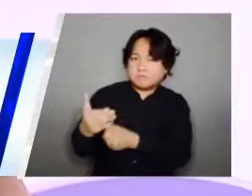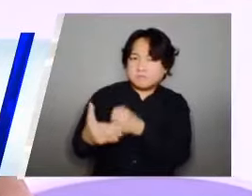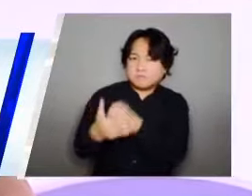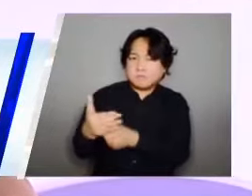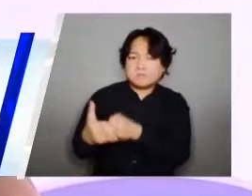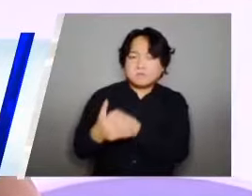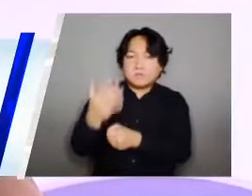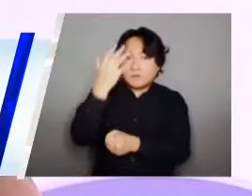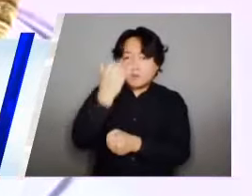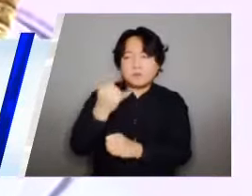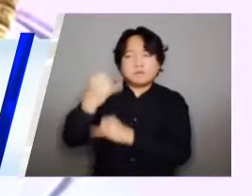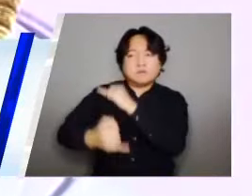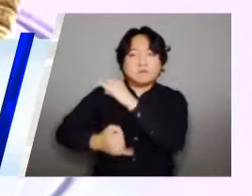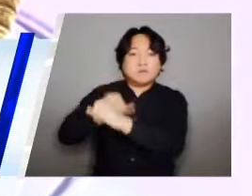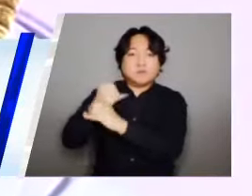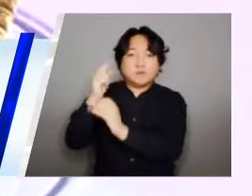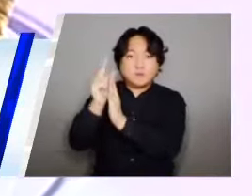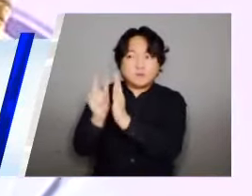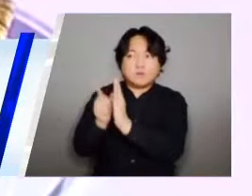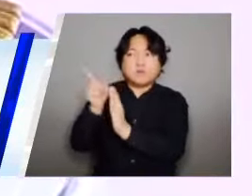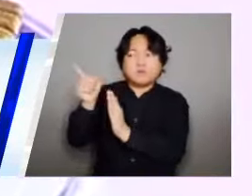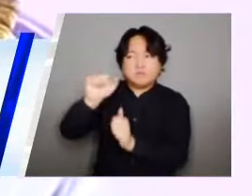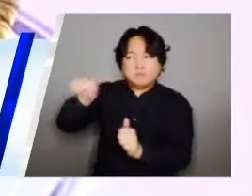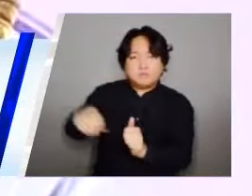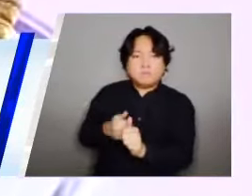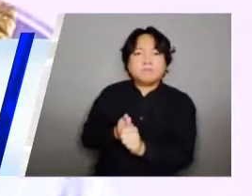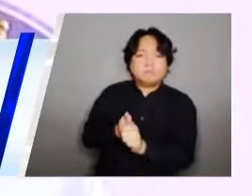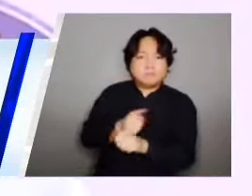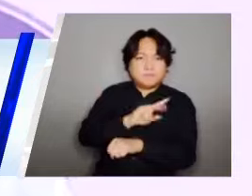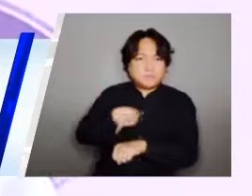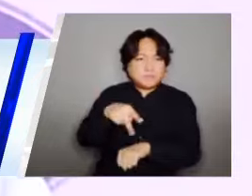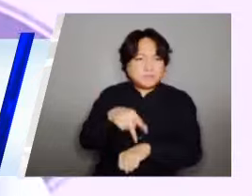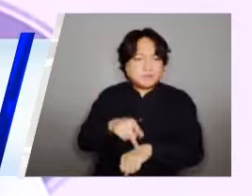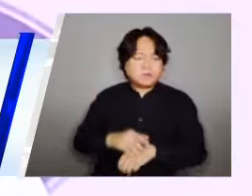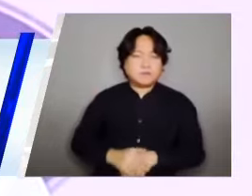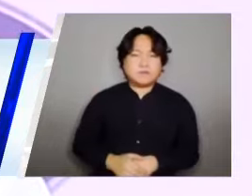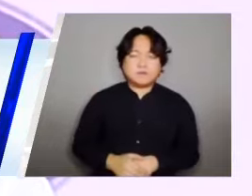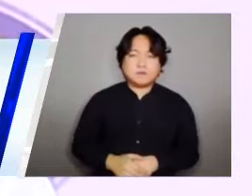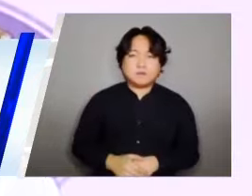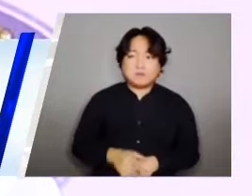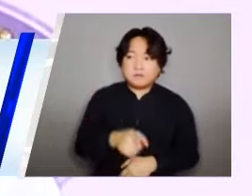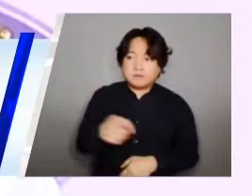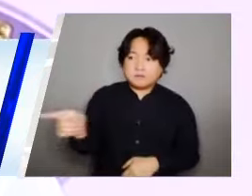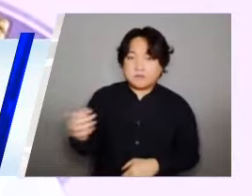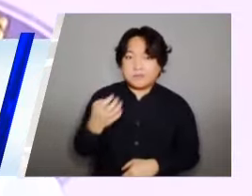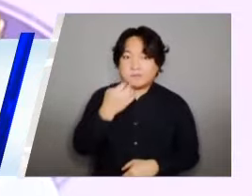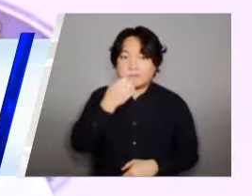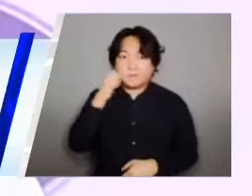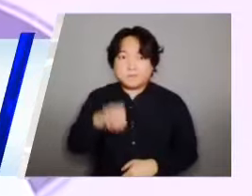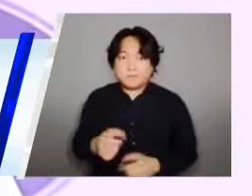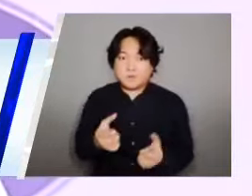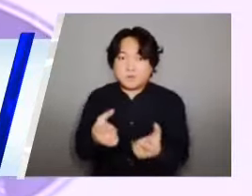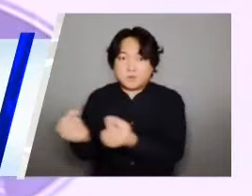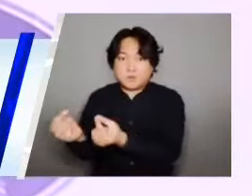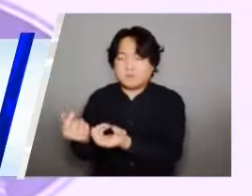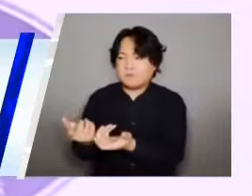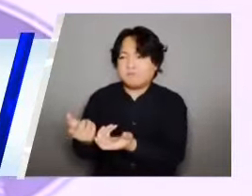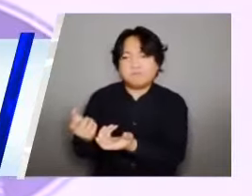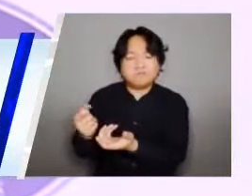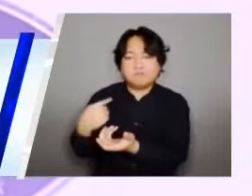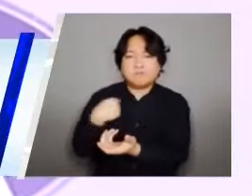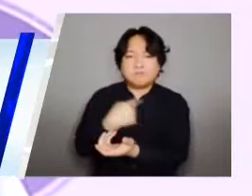Law ay nasa likod natin the only thing necessary for even will to succeed is for good men to do nothing the only thing